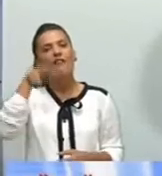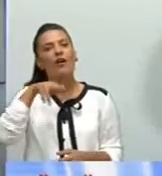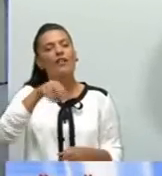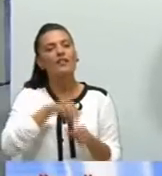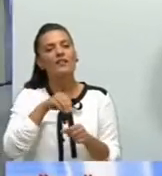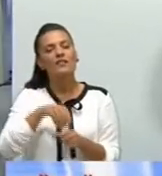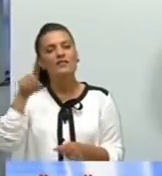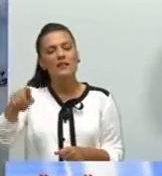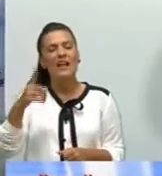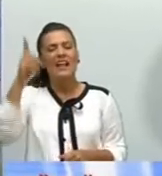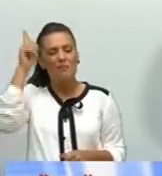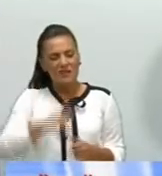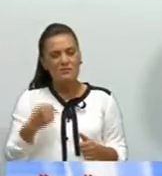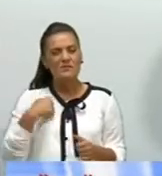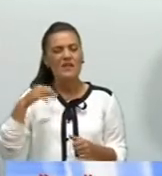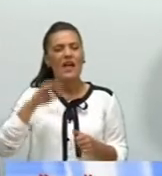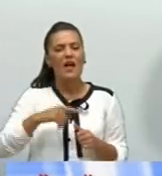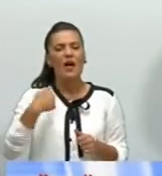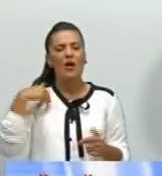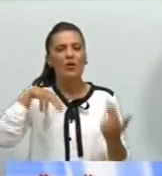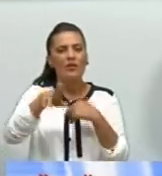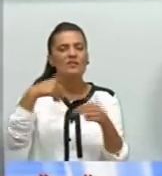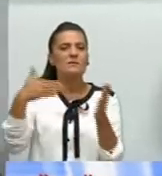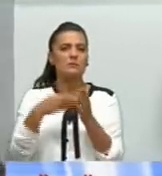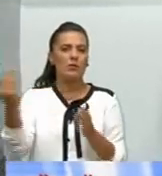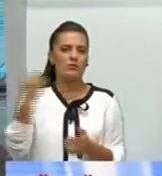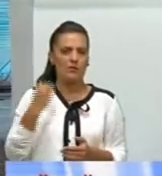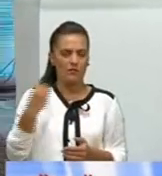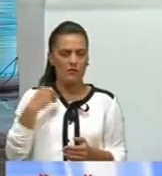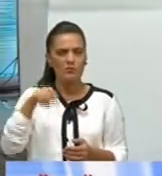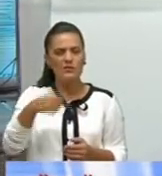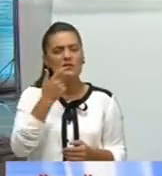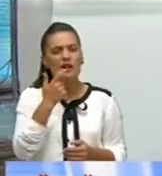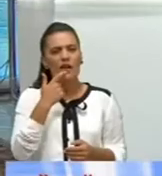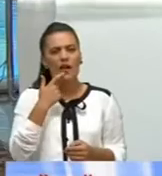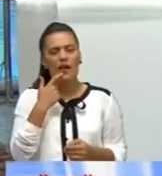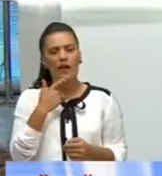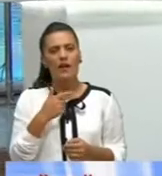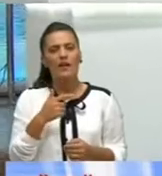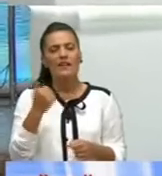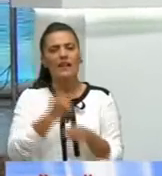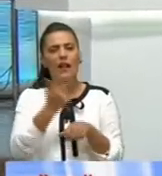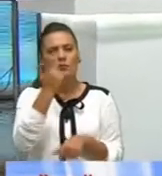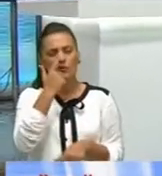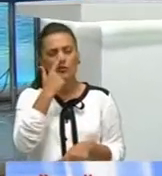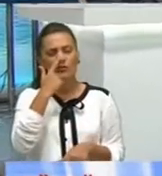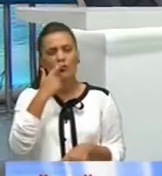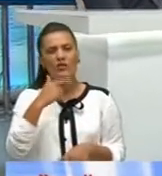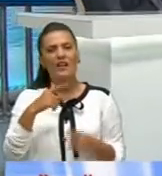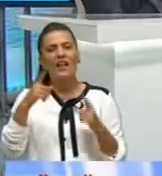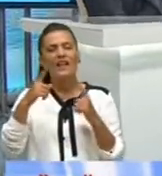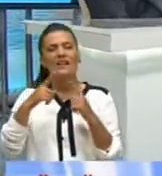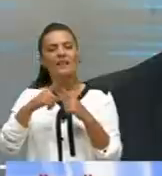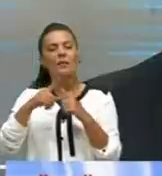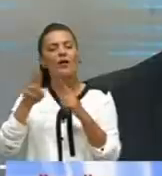yani başından beri bizim hep ulaşım sponsorumuz oluyor. Bu sene genel müdür Temel Kotil